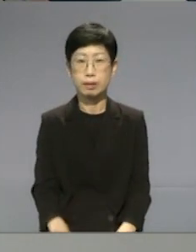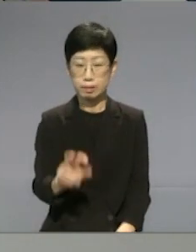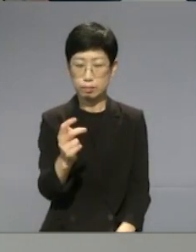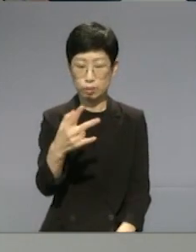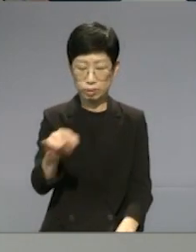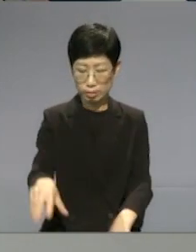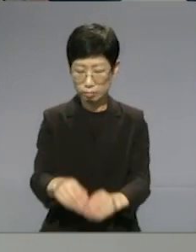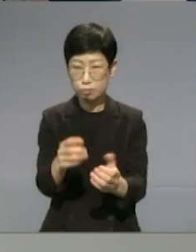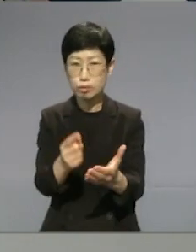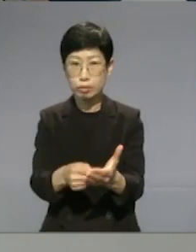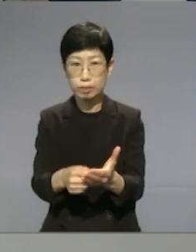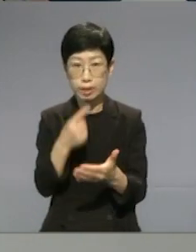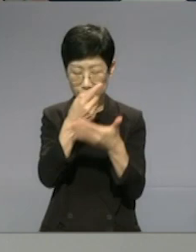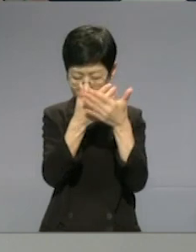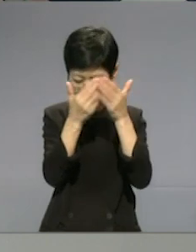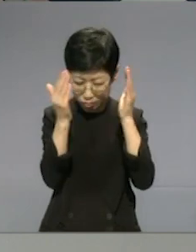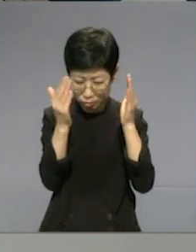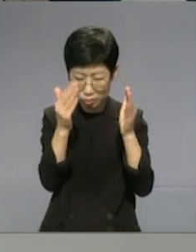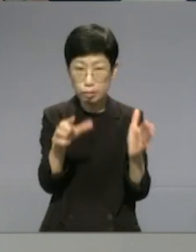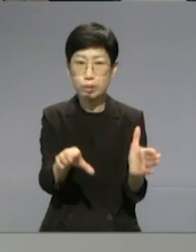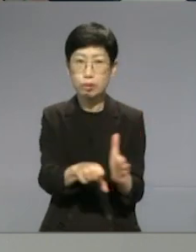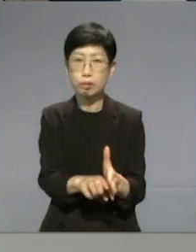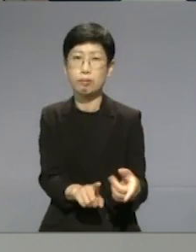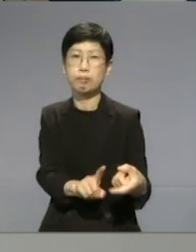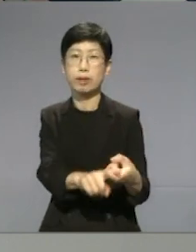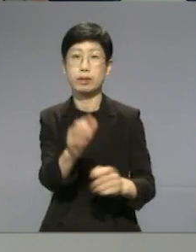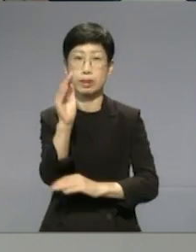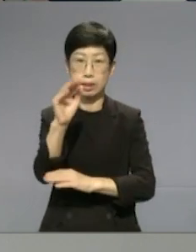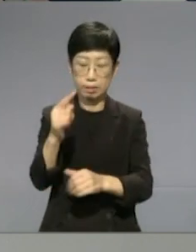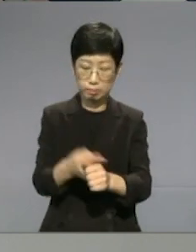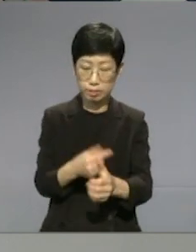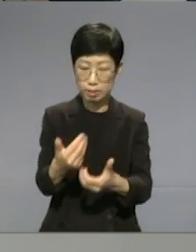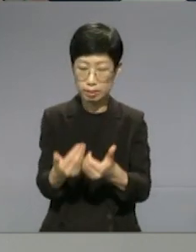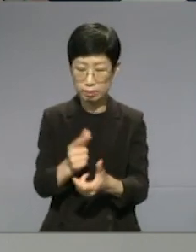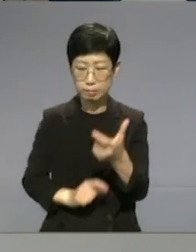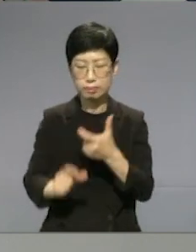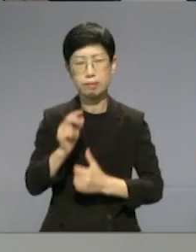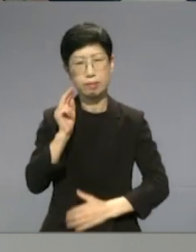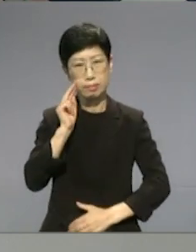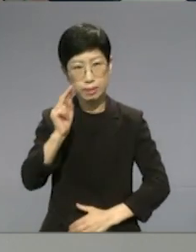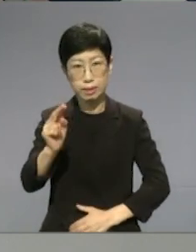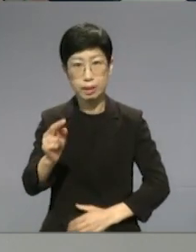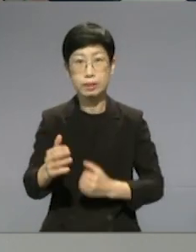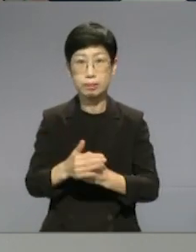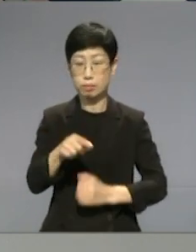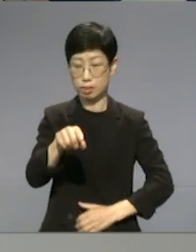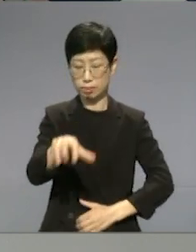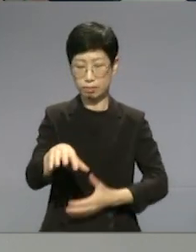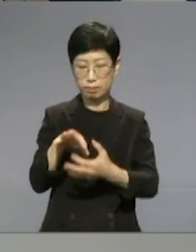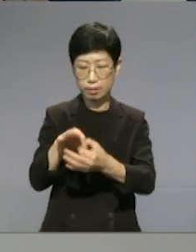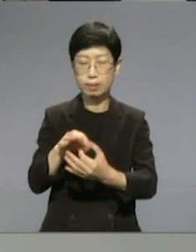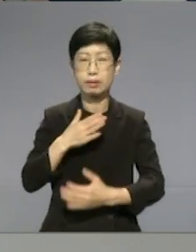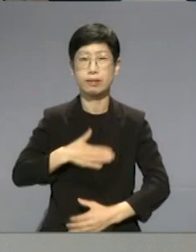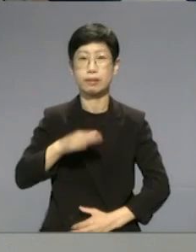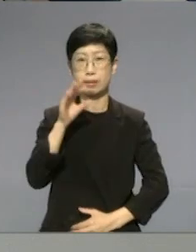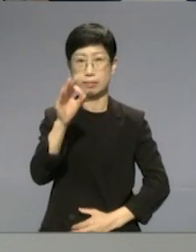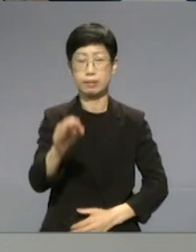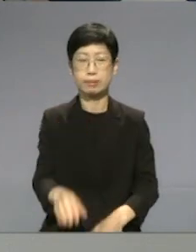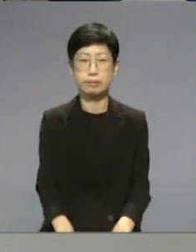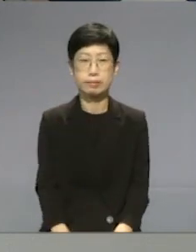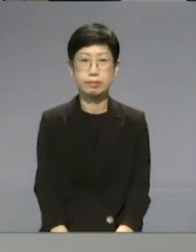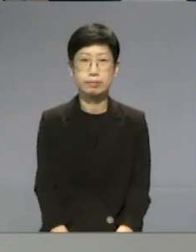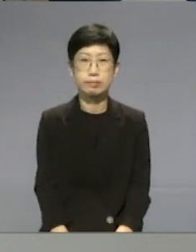총리가 노골적으로 힌두교 편을 들면서 갈등이 더 격화하고 있다는데요. 자세한 소식 현지 통신원과 함께 살펴보겠습니다. 인도에 계신